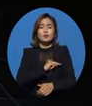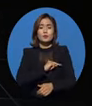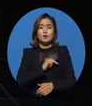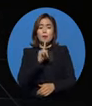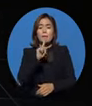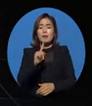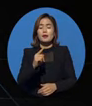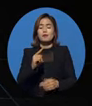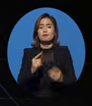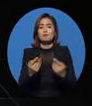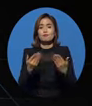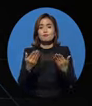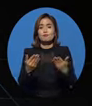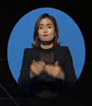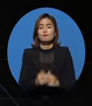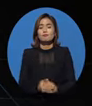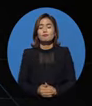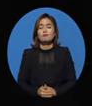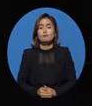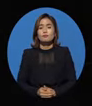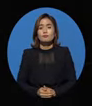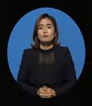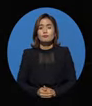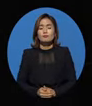발언 시간 1분 드립니다